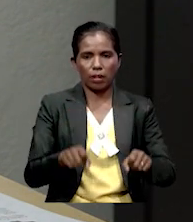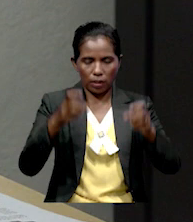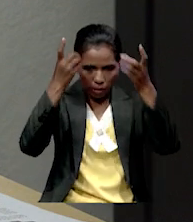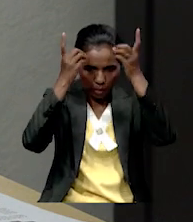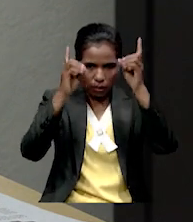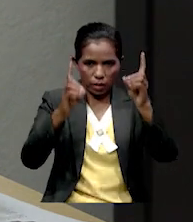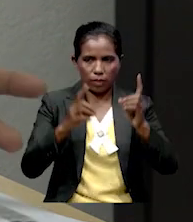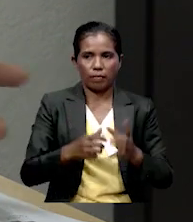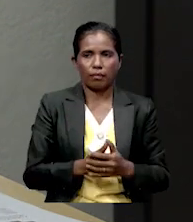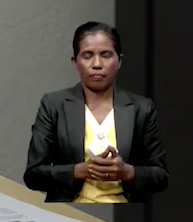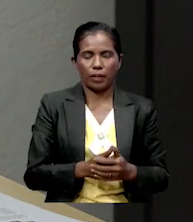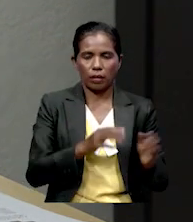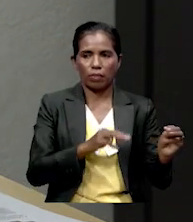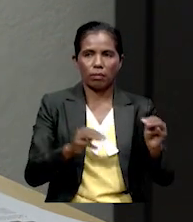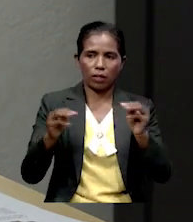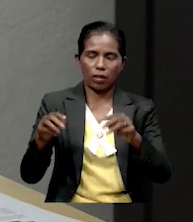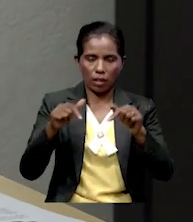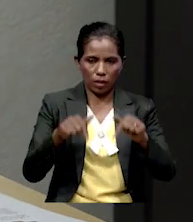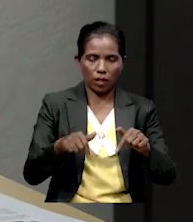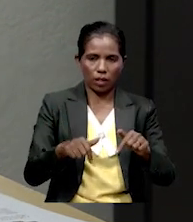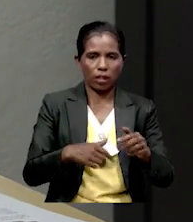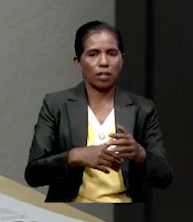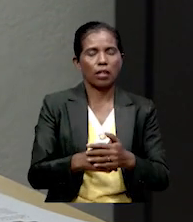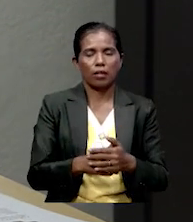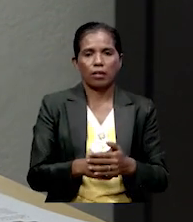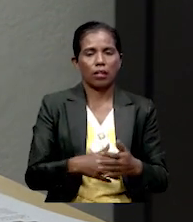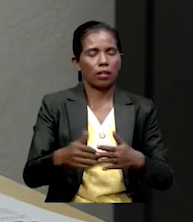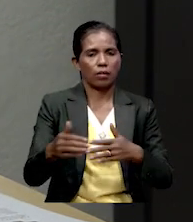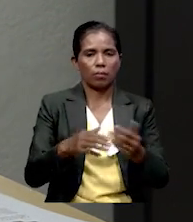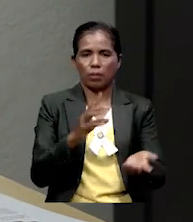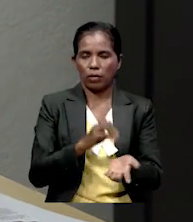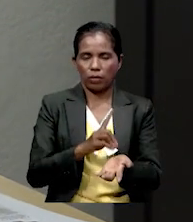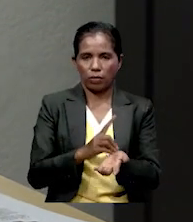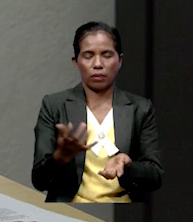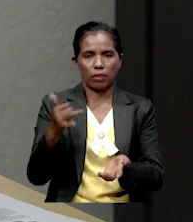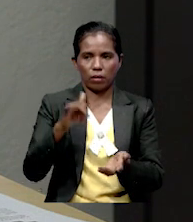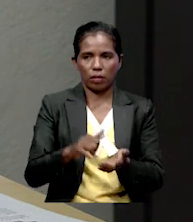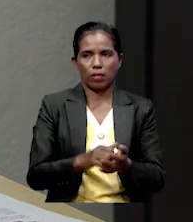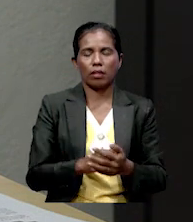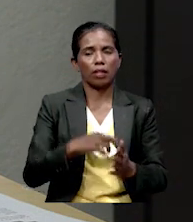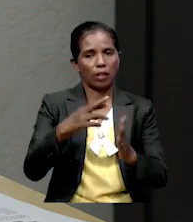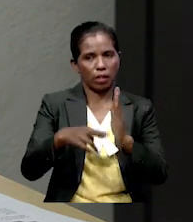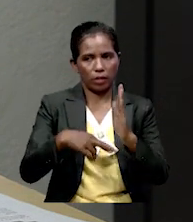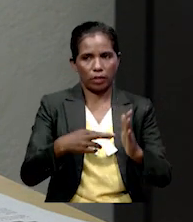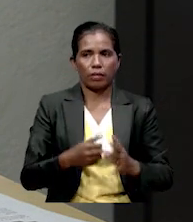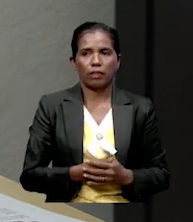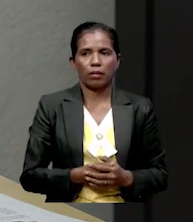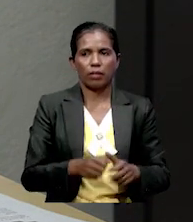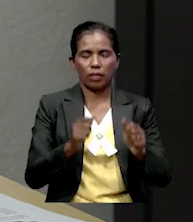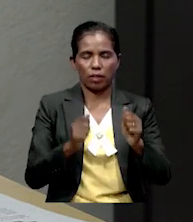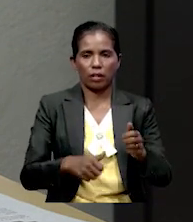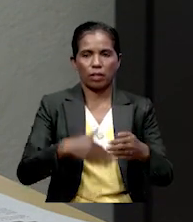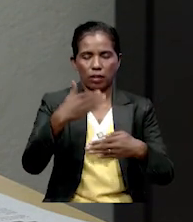dan transferensi atau transferensi atau bel halen ya depende ba medik sira ne masa ada yang kriteria mau ini tanki